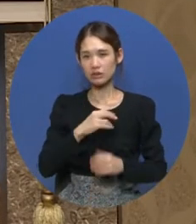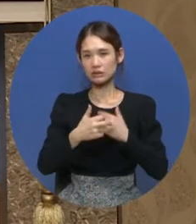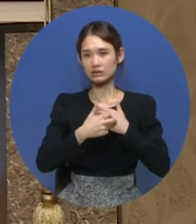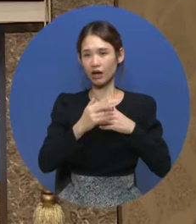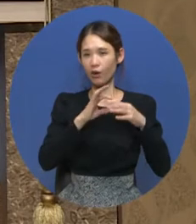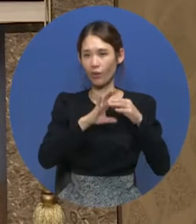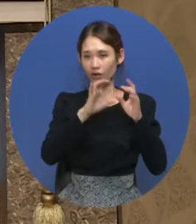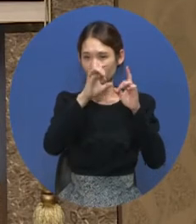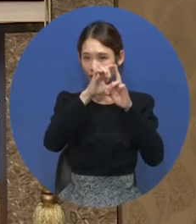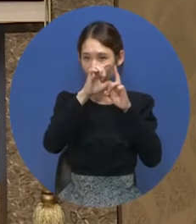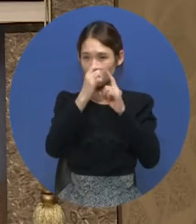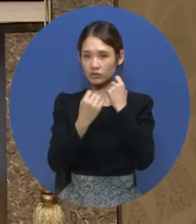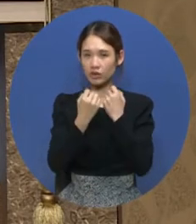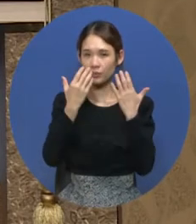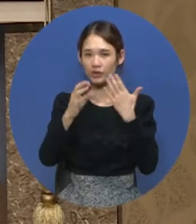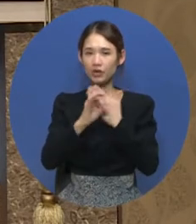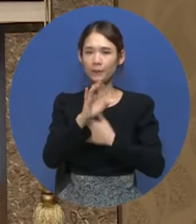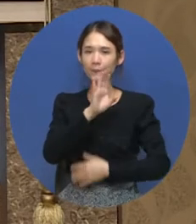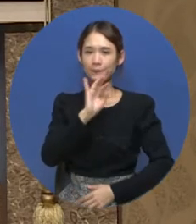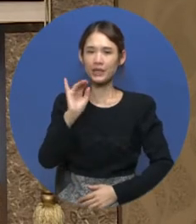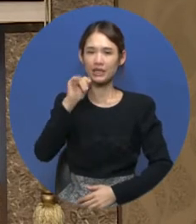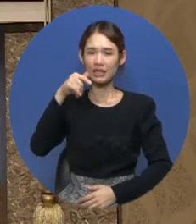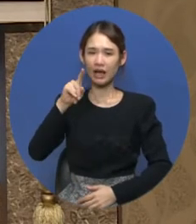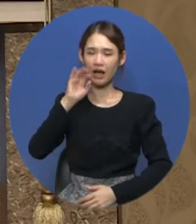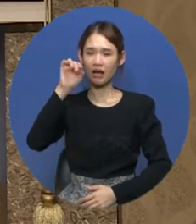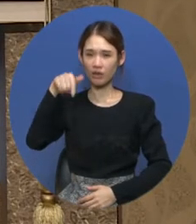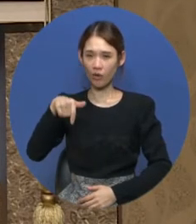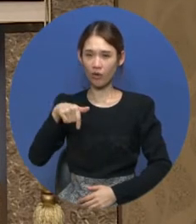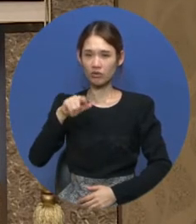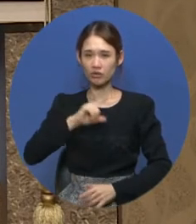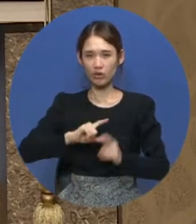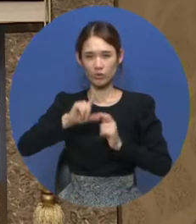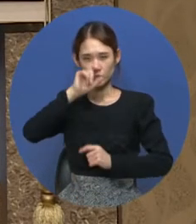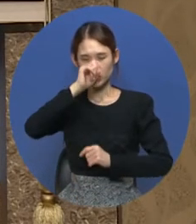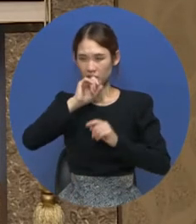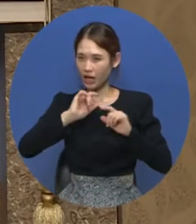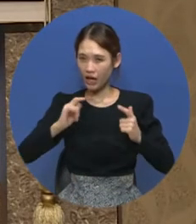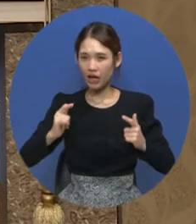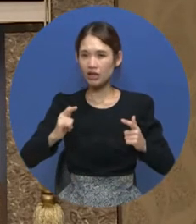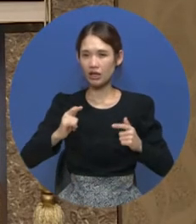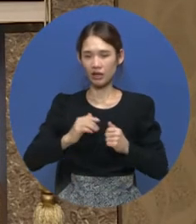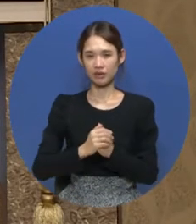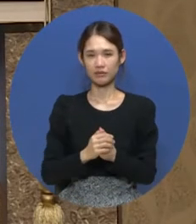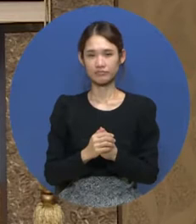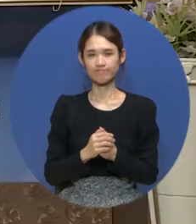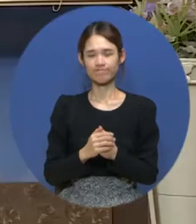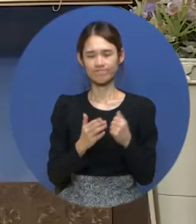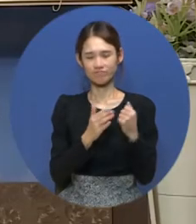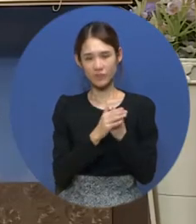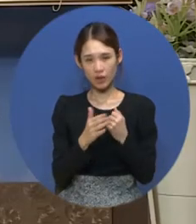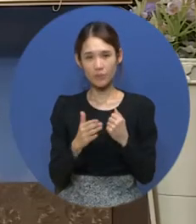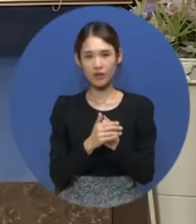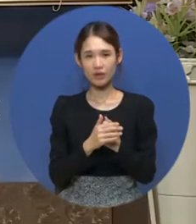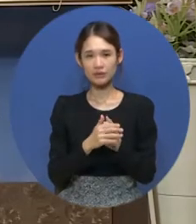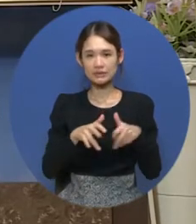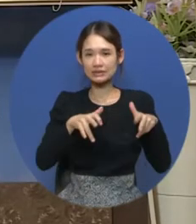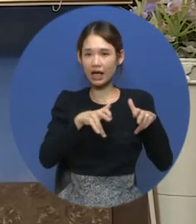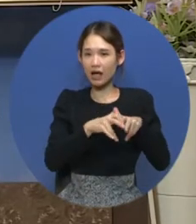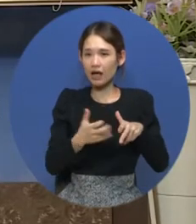비가역적 이라고 변하는데요 나아질 수 없는 질환입니다 아 예 그렇기 때문에 또 이제 장애